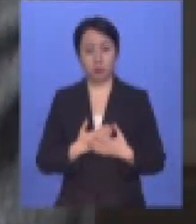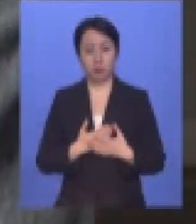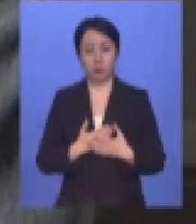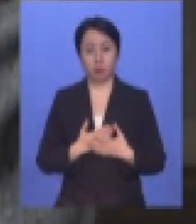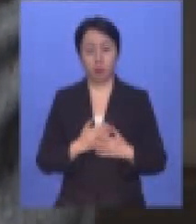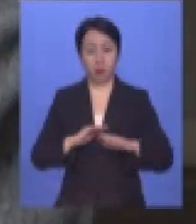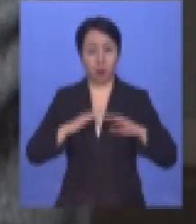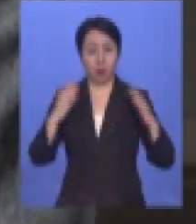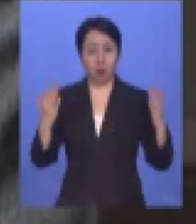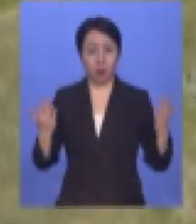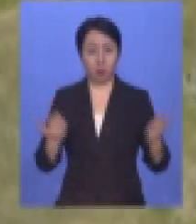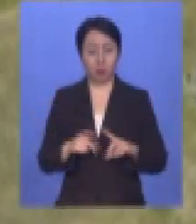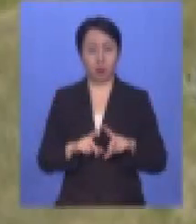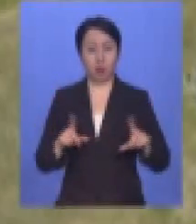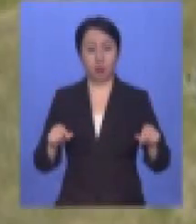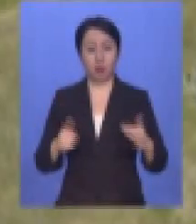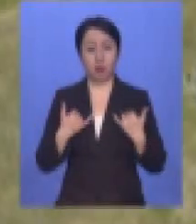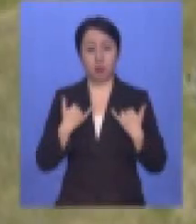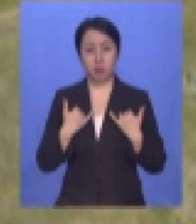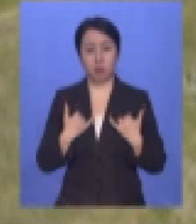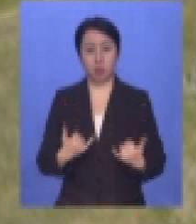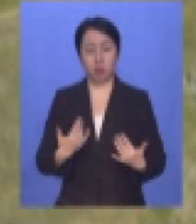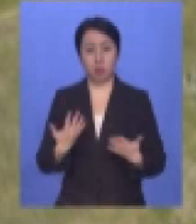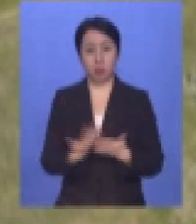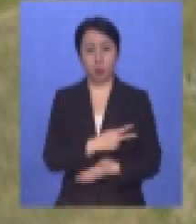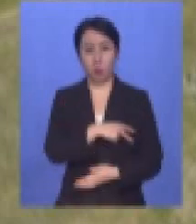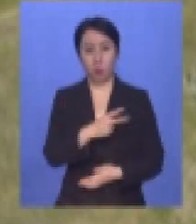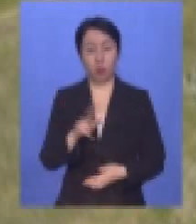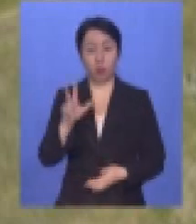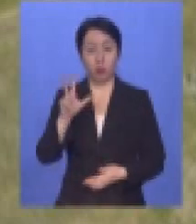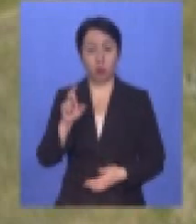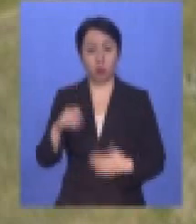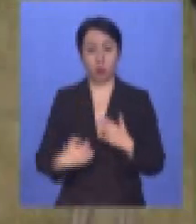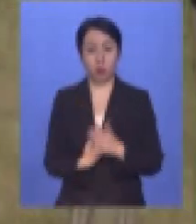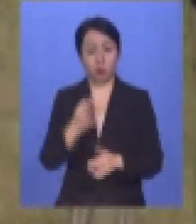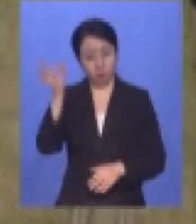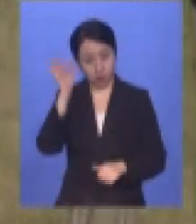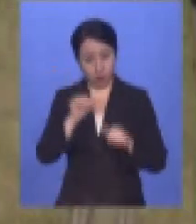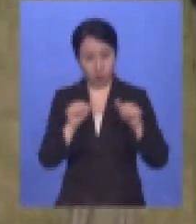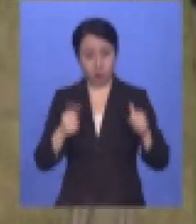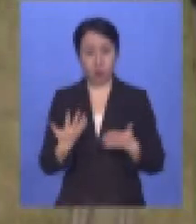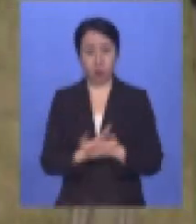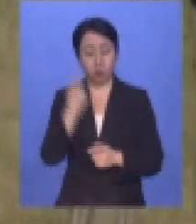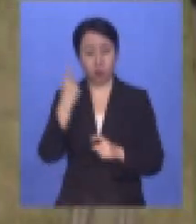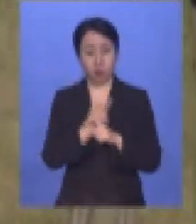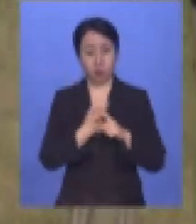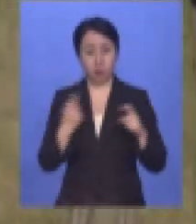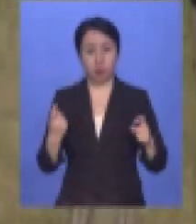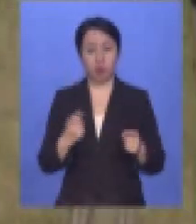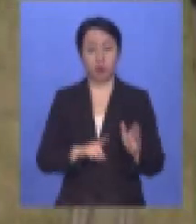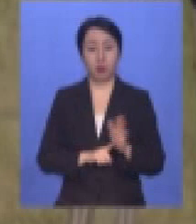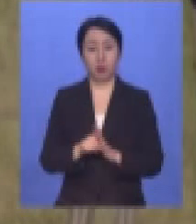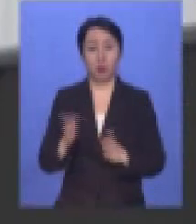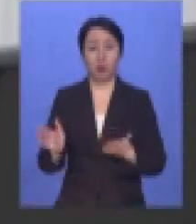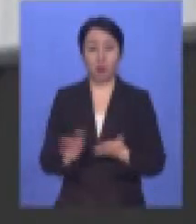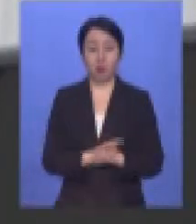за более объемные объекты. На данный момент обнаружено около 300 новых памятников. Собранный материал ляжет в основу